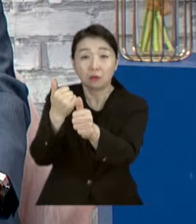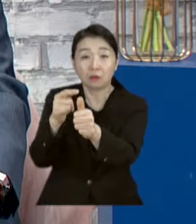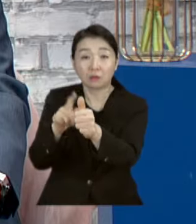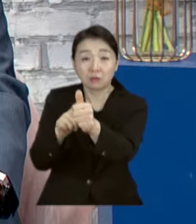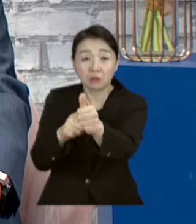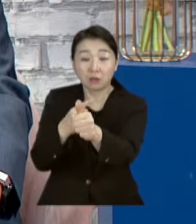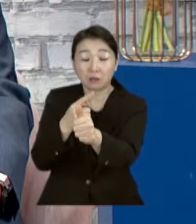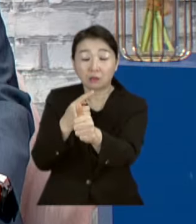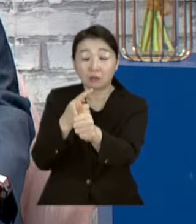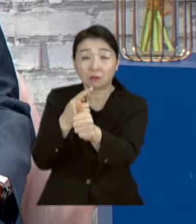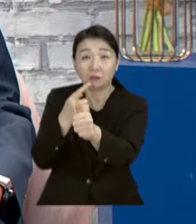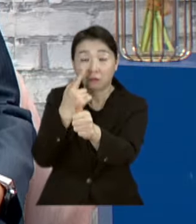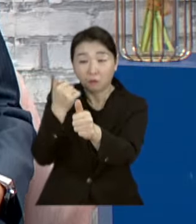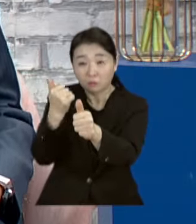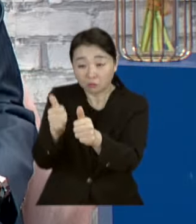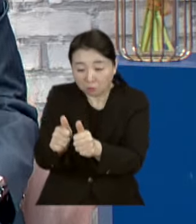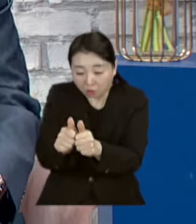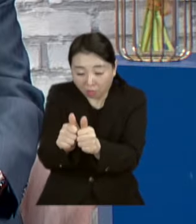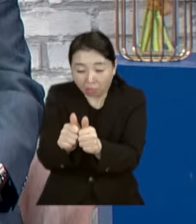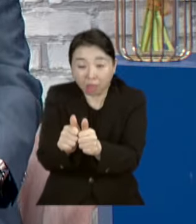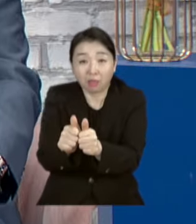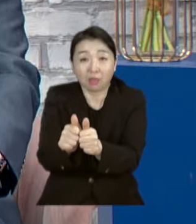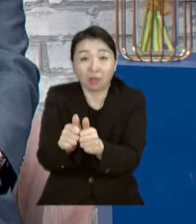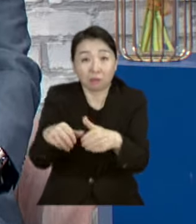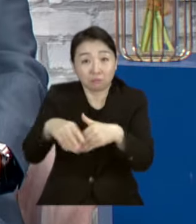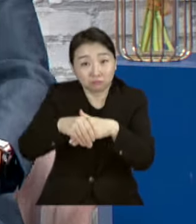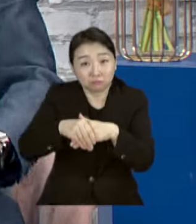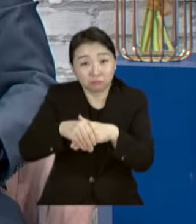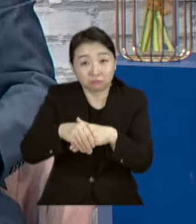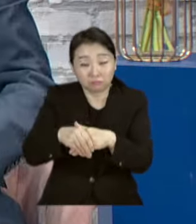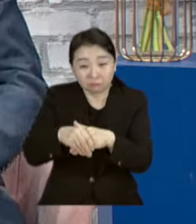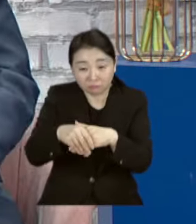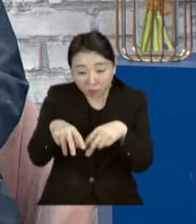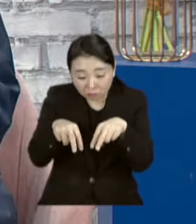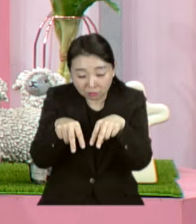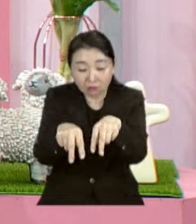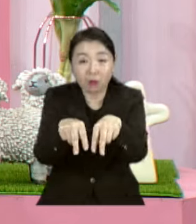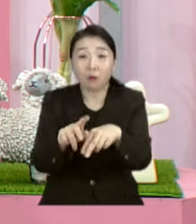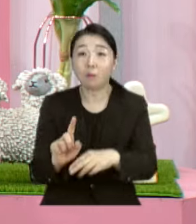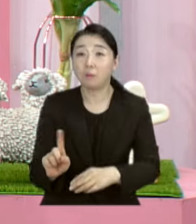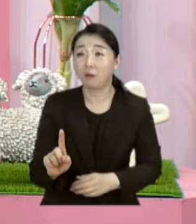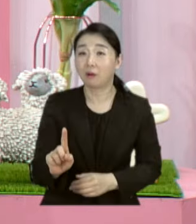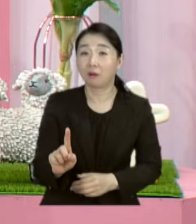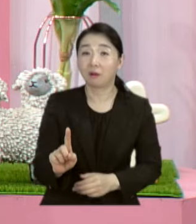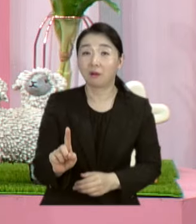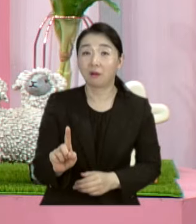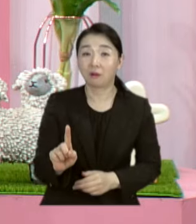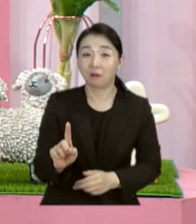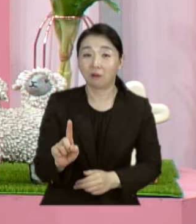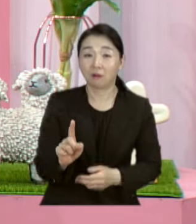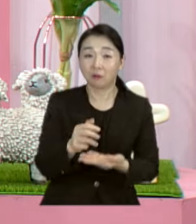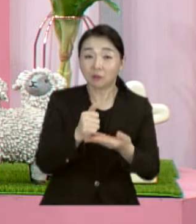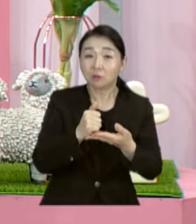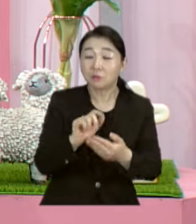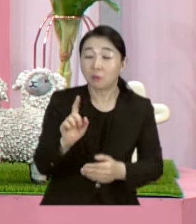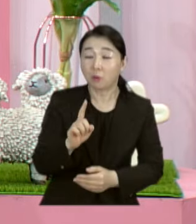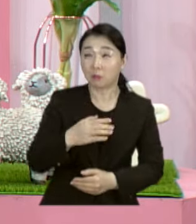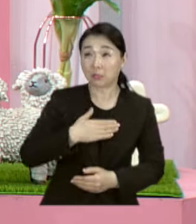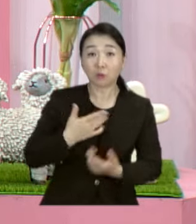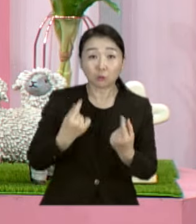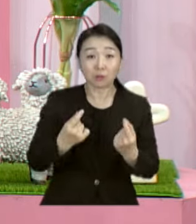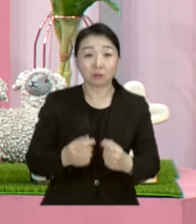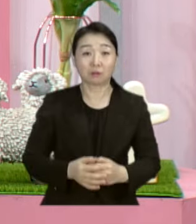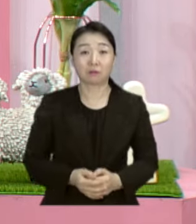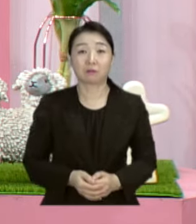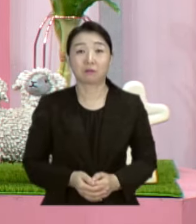들어간 거예요. 신랑 입장을요? 네. 그러니까 그 하객들이 이거는 뭔가. 어머나. 아니 목사님도 근데, 그랬어요? 아, 저도 그랬죠.